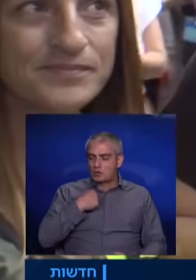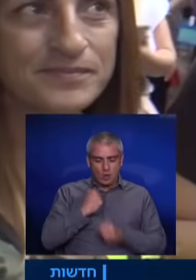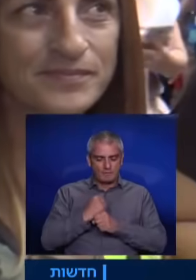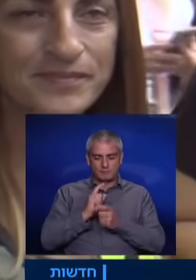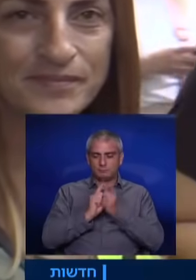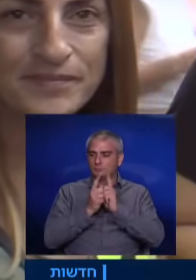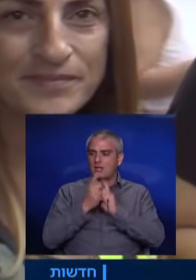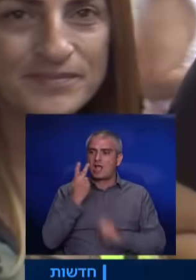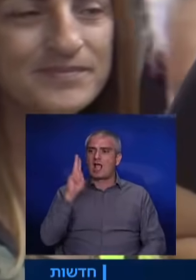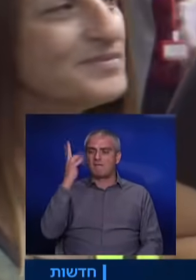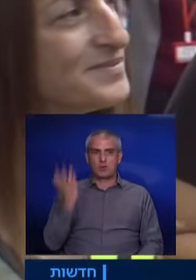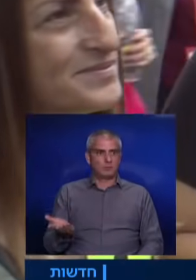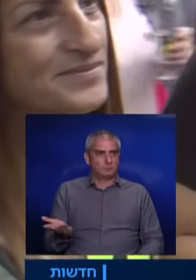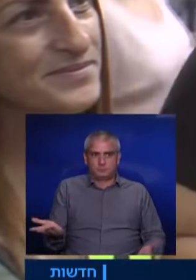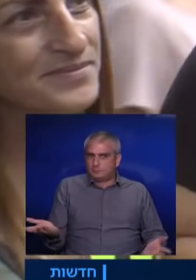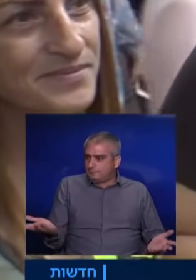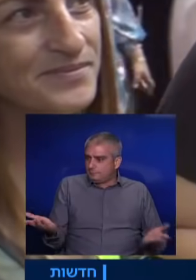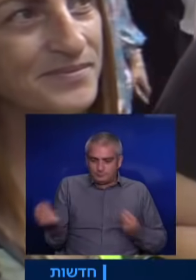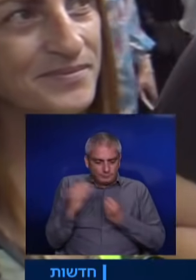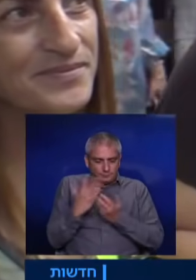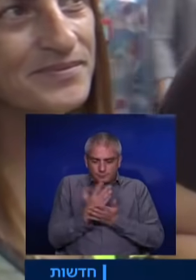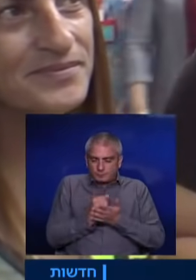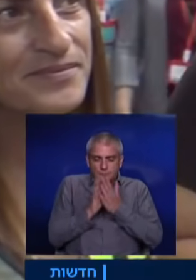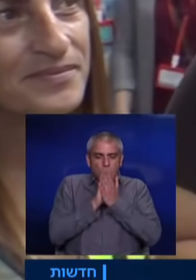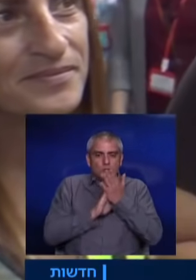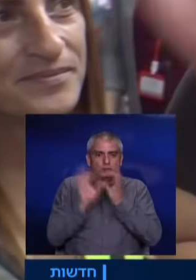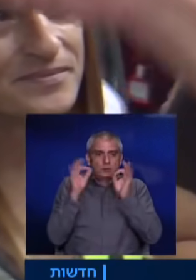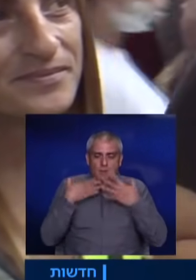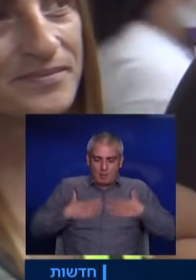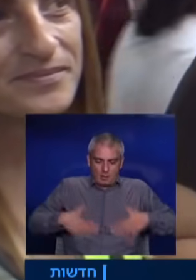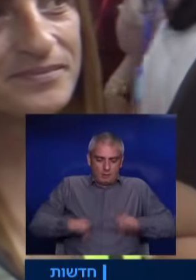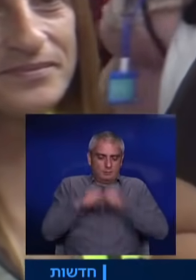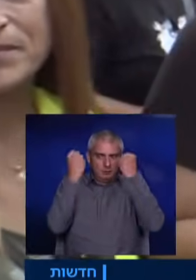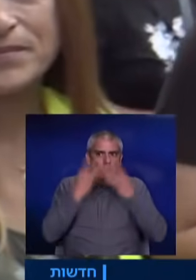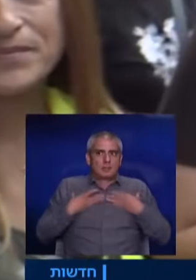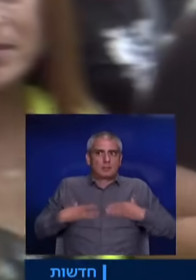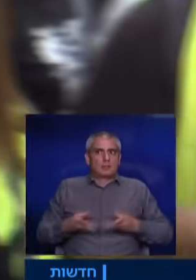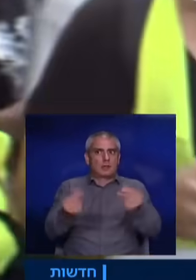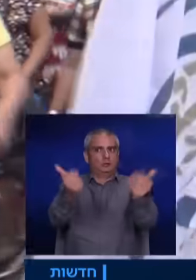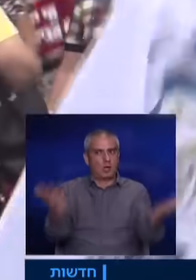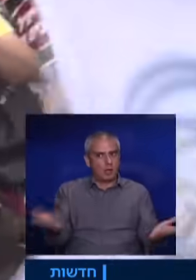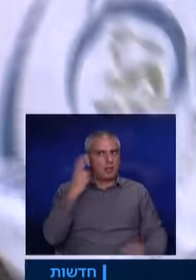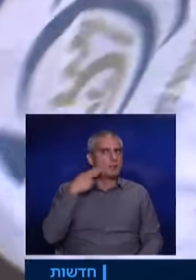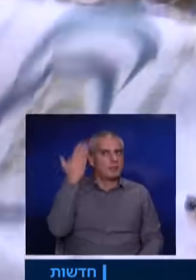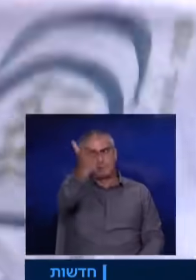משמרות כפולות ואין אין תוספת, אין שום דבר, אנחנו נשחקות חמוד. בנט,